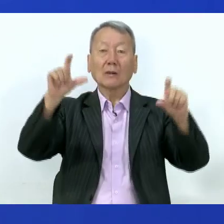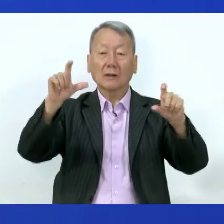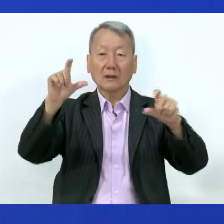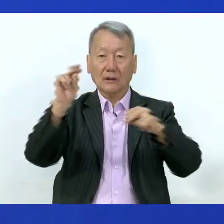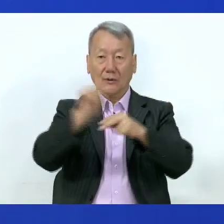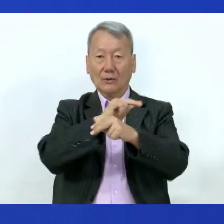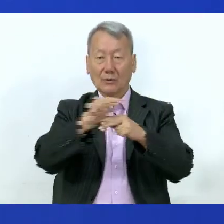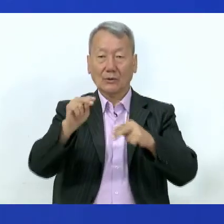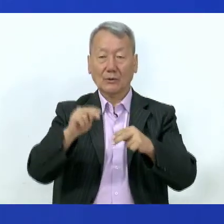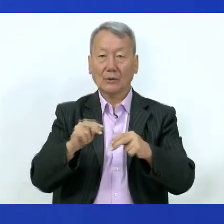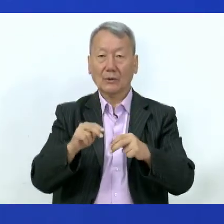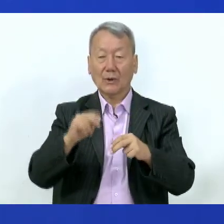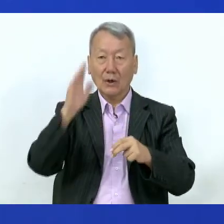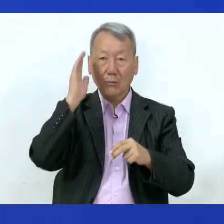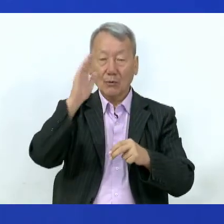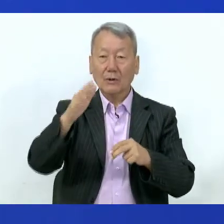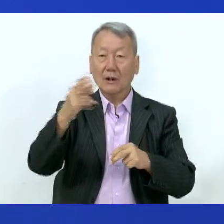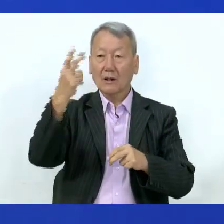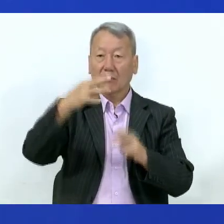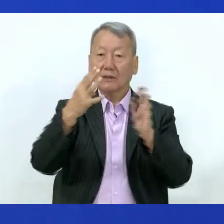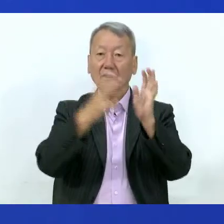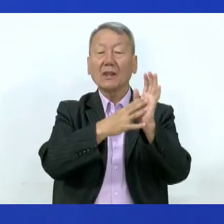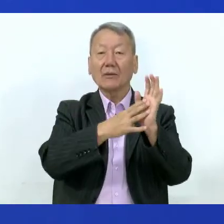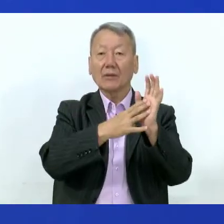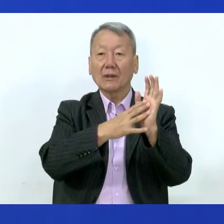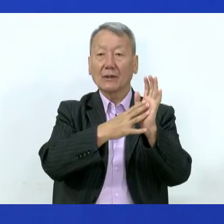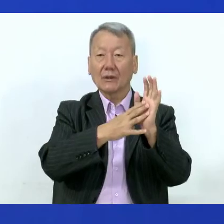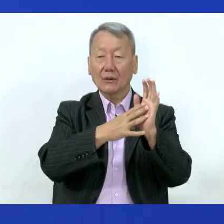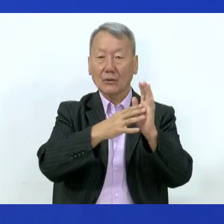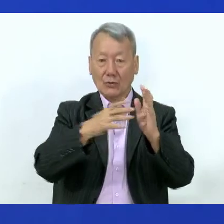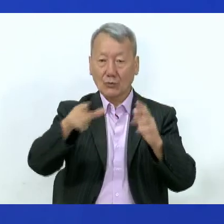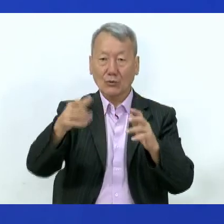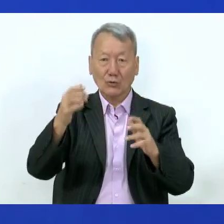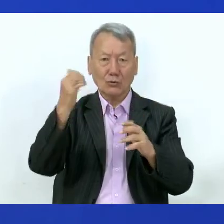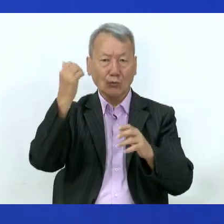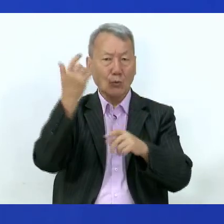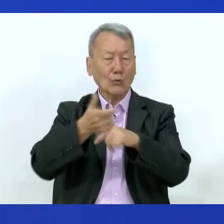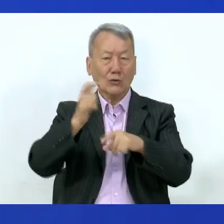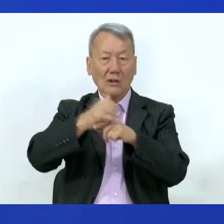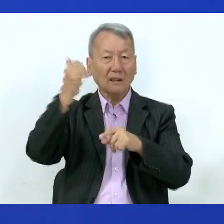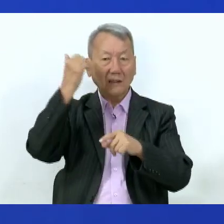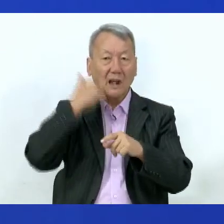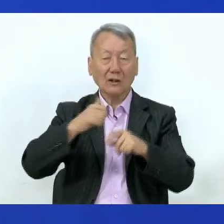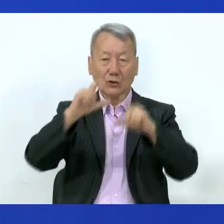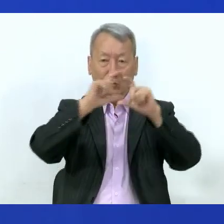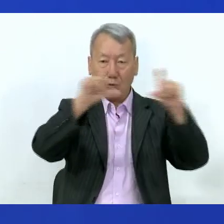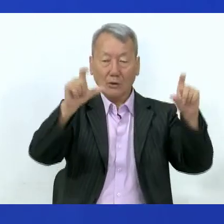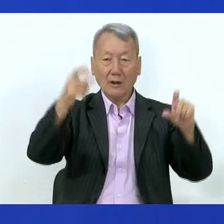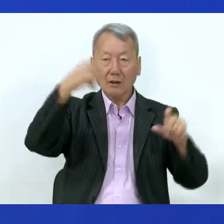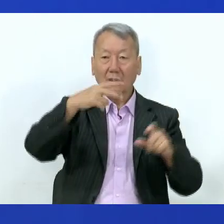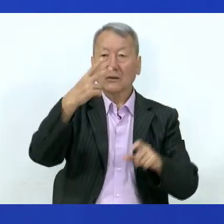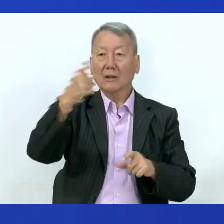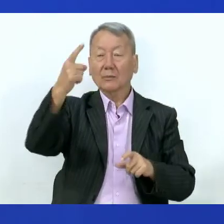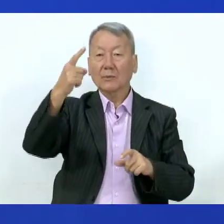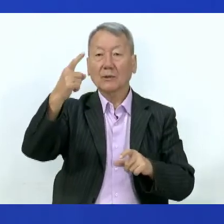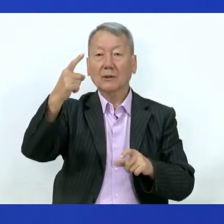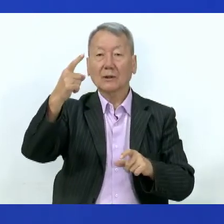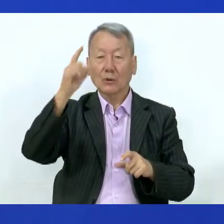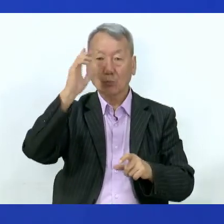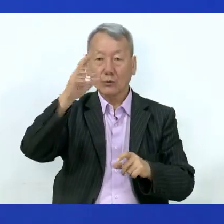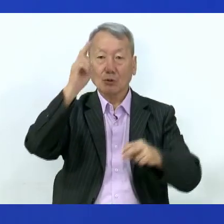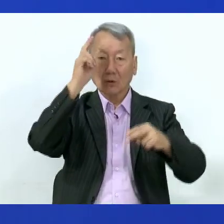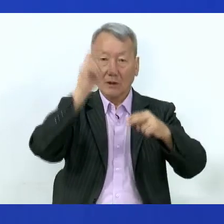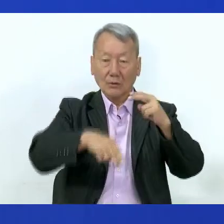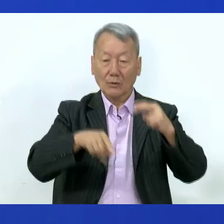выделено 29 особо аварийных школ. Из них 21 объект будет